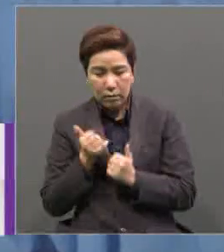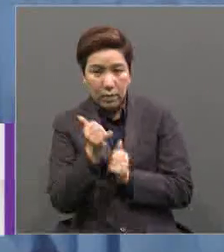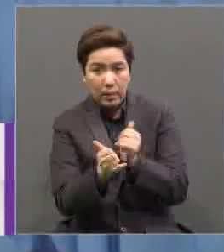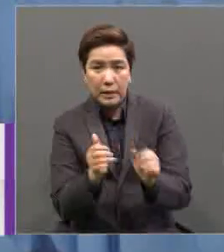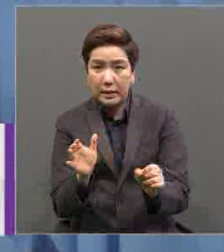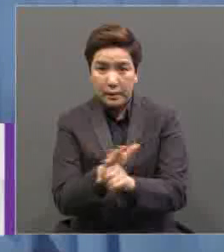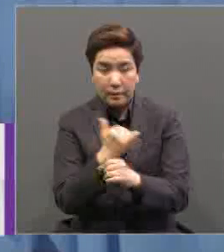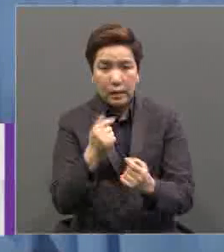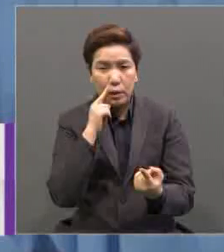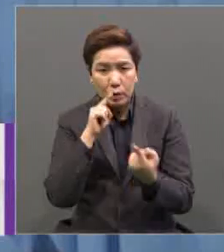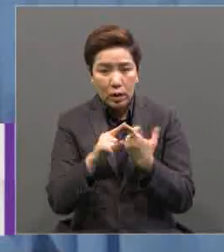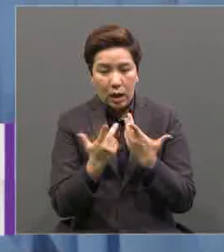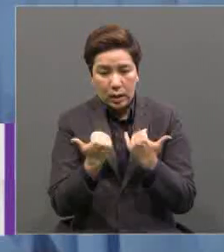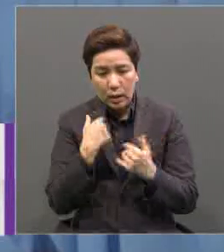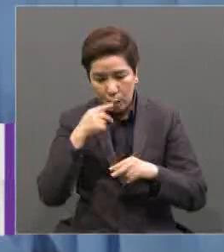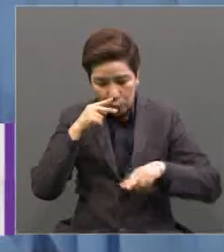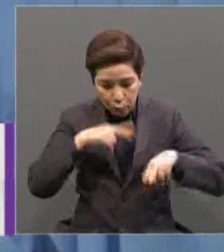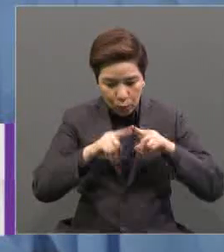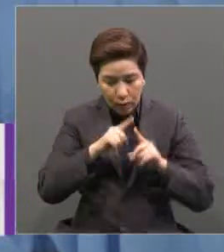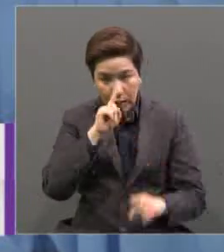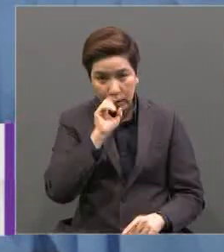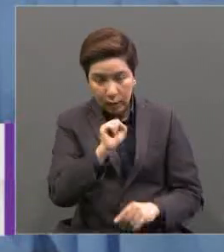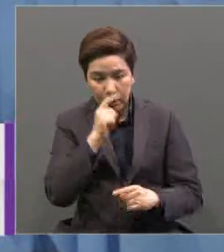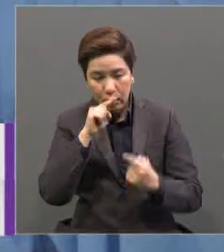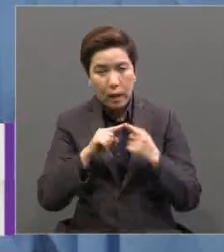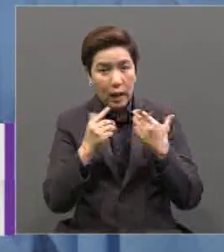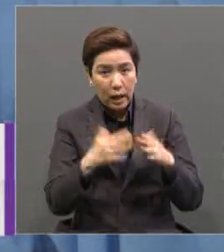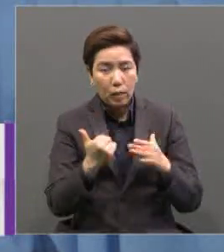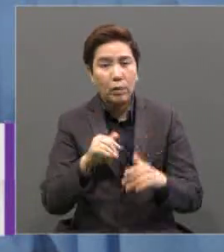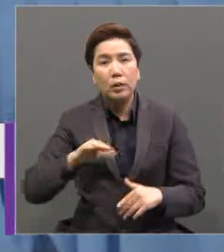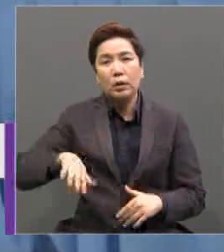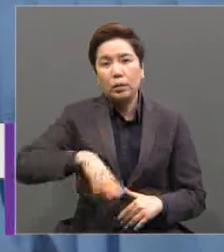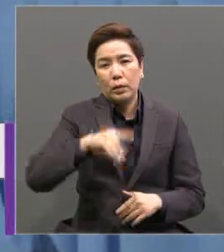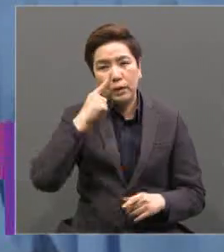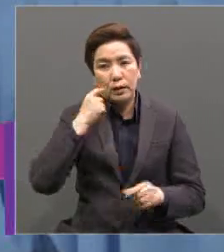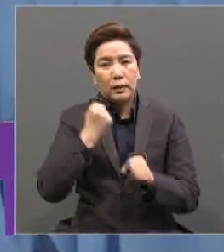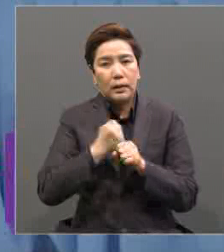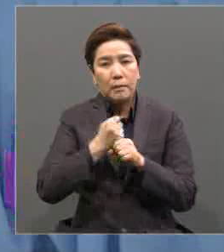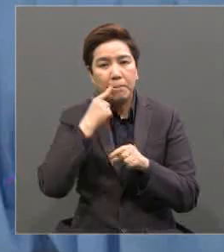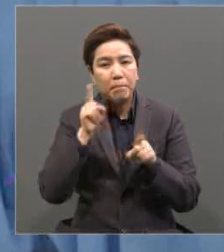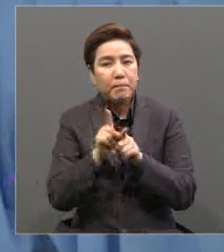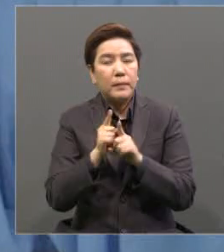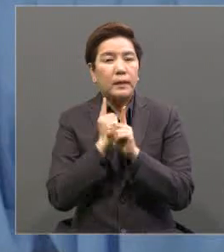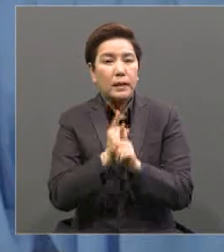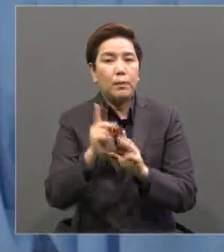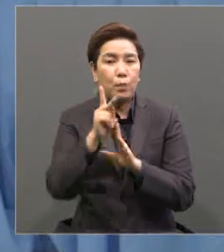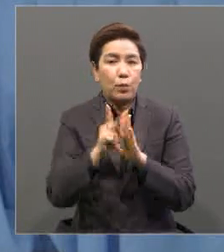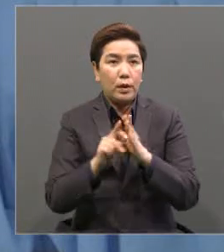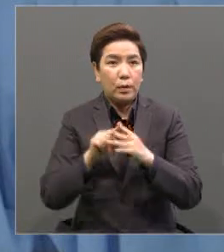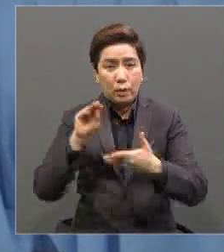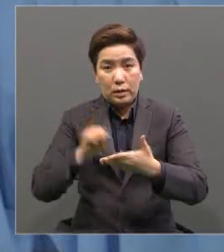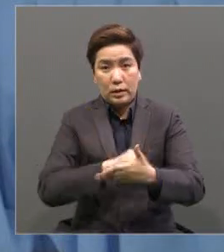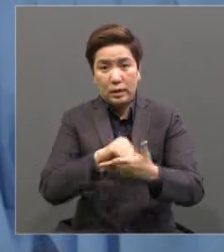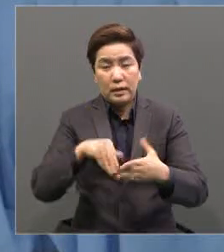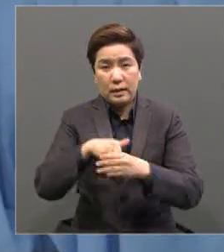ลามเลยทีเดียวแต่ว่าจากการตรวจสอบแล้วก็สังเกตการดูแล้วนะคะทั้งหมดก็ดำเนินการไปตามกฎหมายการเลือกตั้งและหลังจ